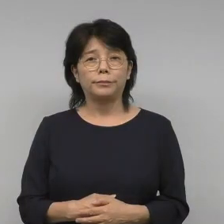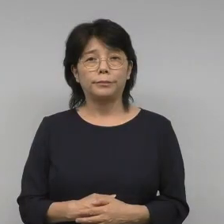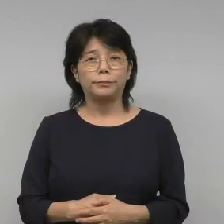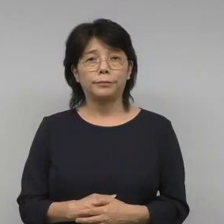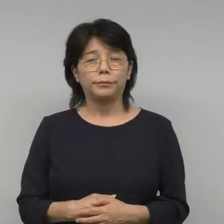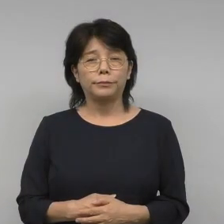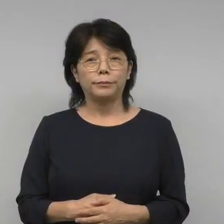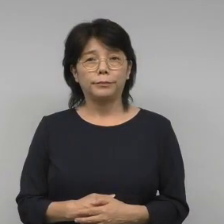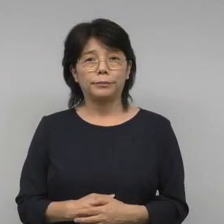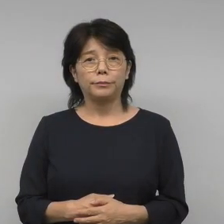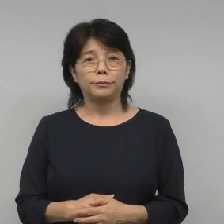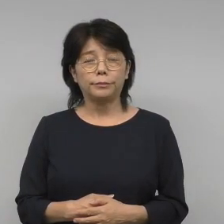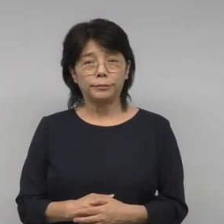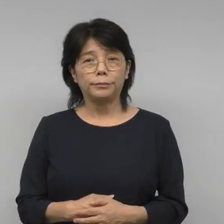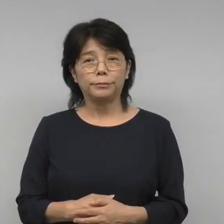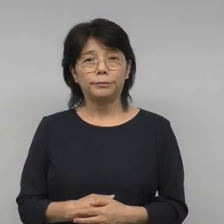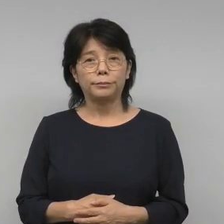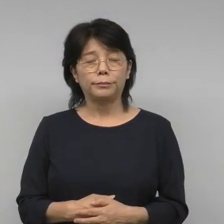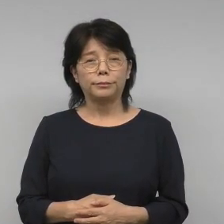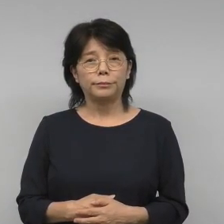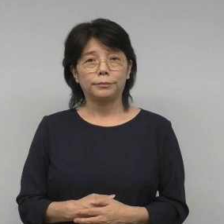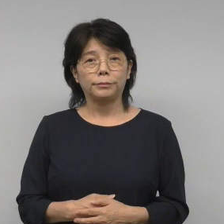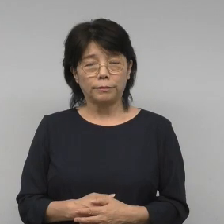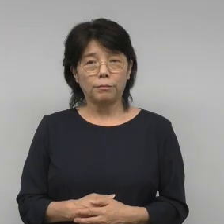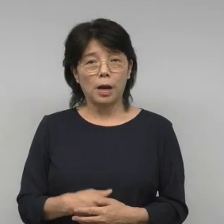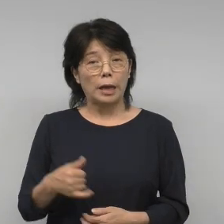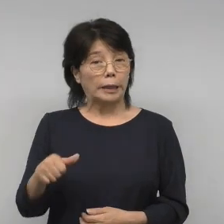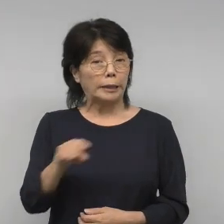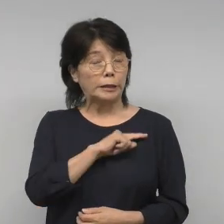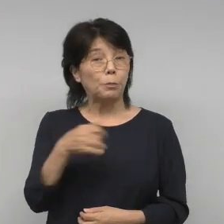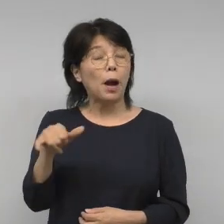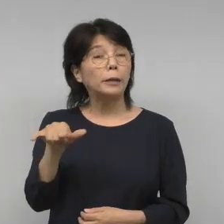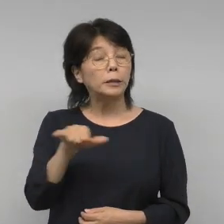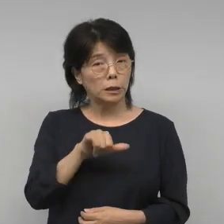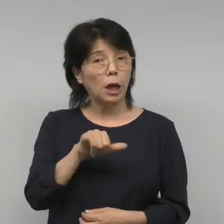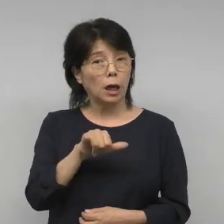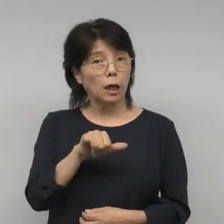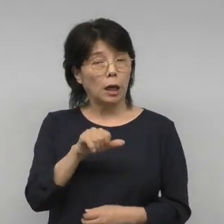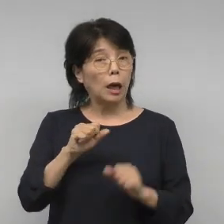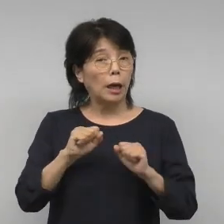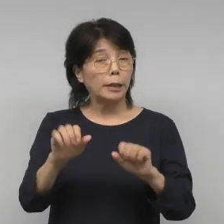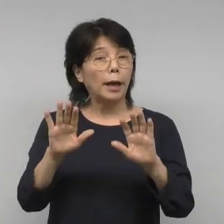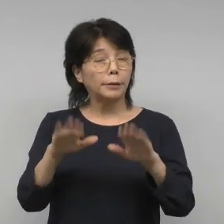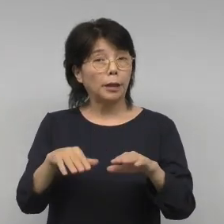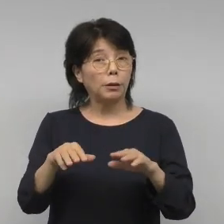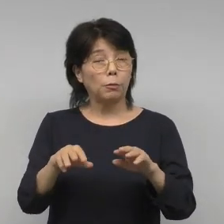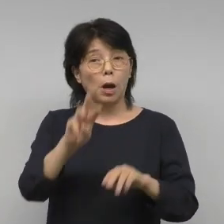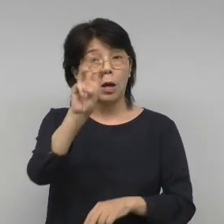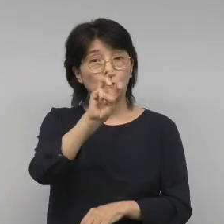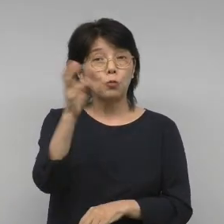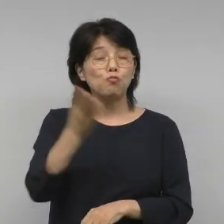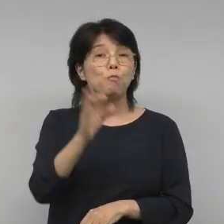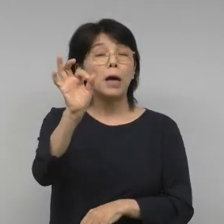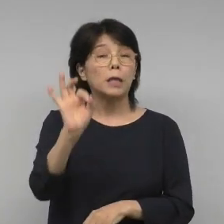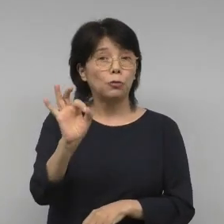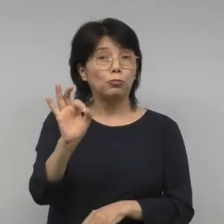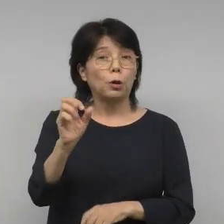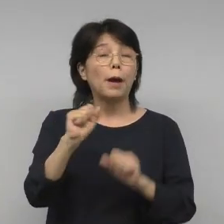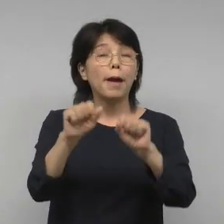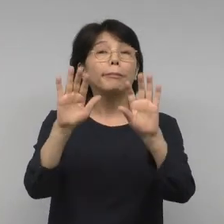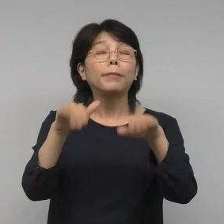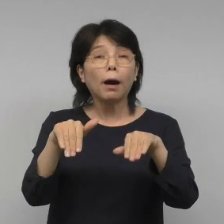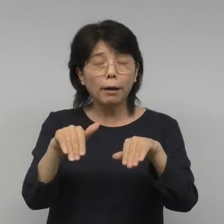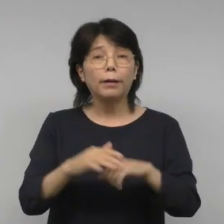で、ここで先ほどの、まあ、一番茶を実施したのが3割にとどまったという部分なんです